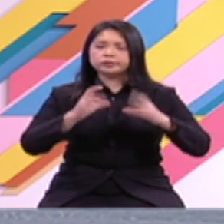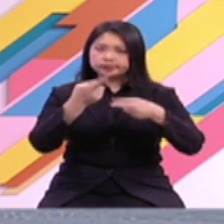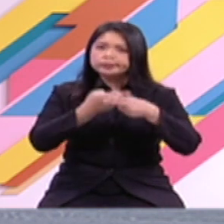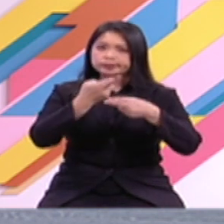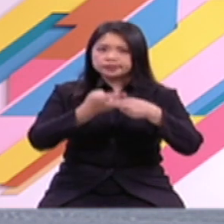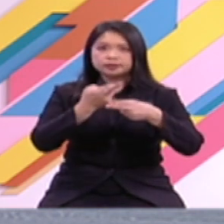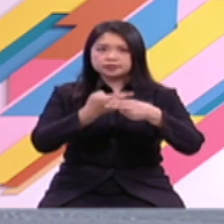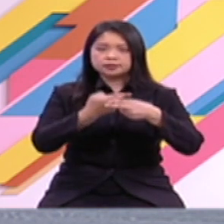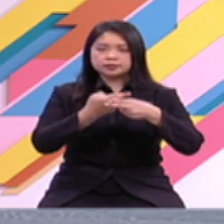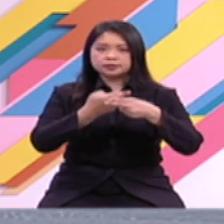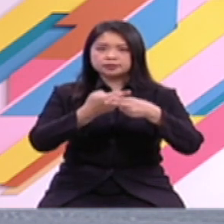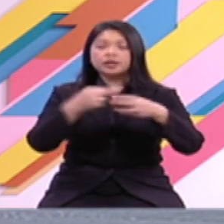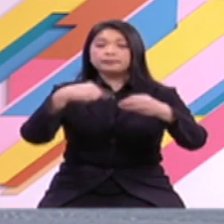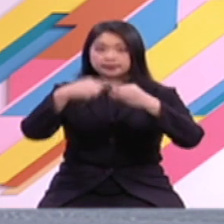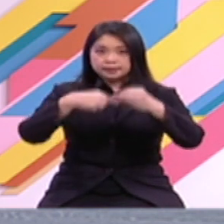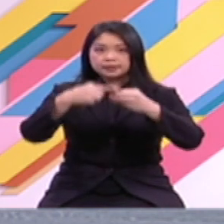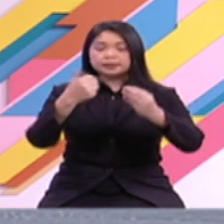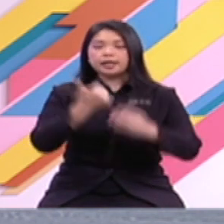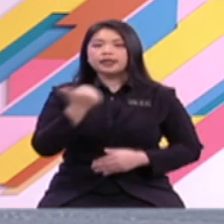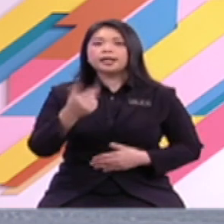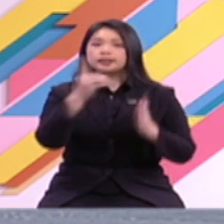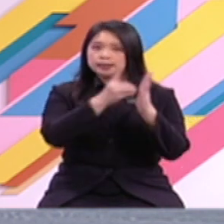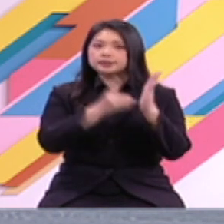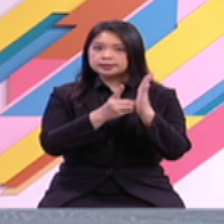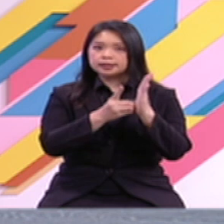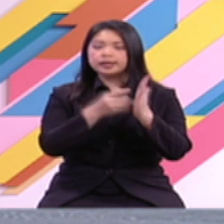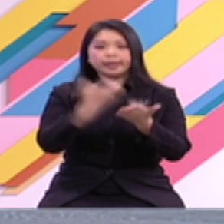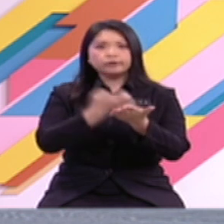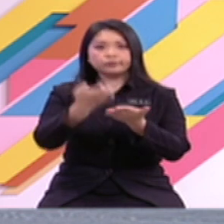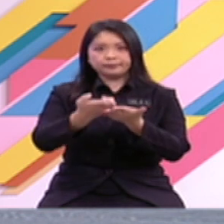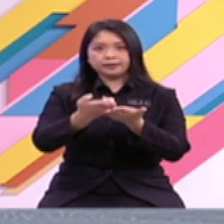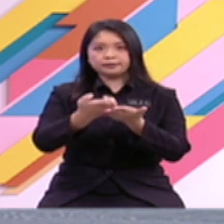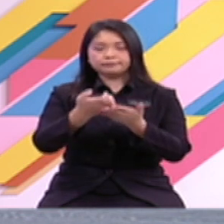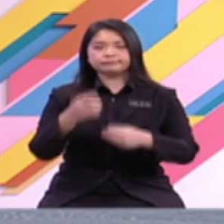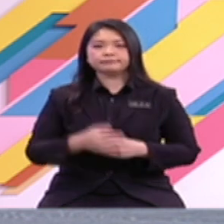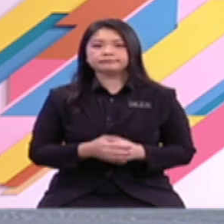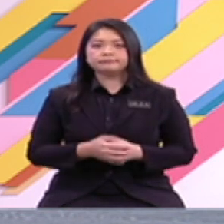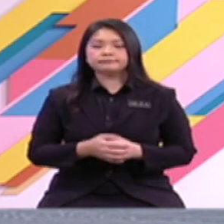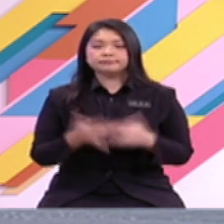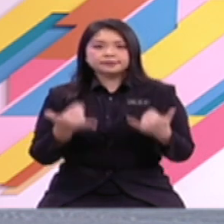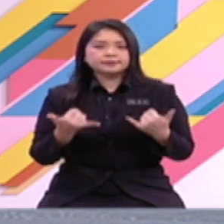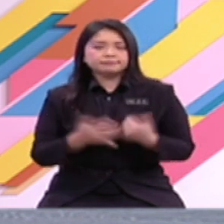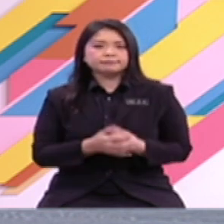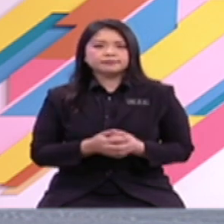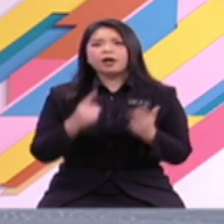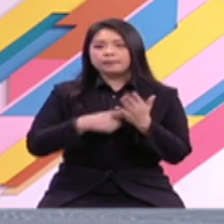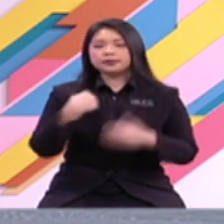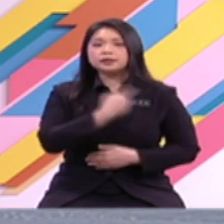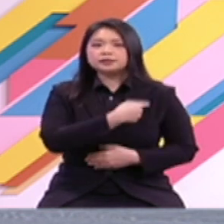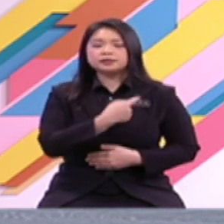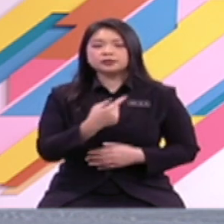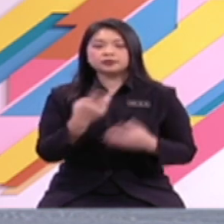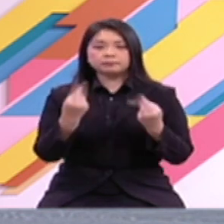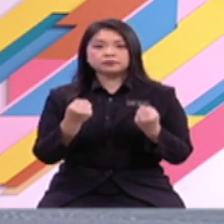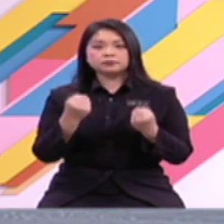ia mendengar alat dasar ekonomi yaitu dasar fiskal.dan keuangan seterusnya cekgu aku iki tidak tahu